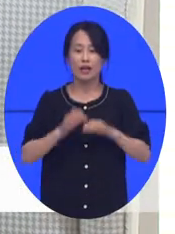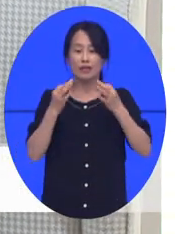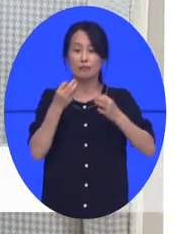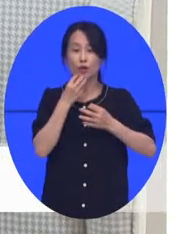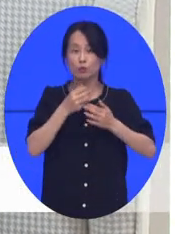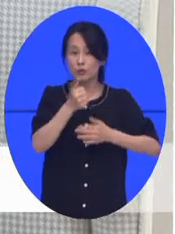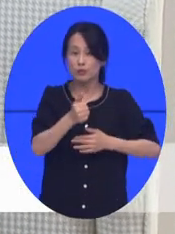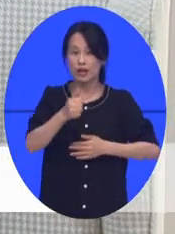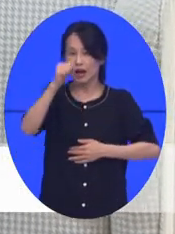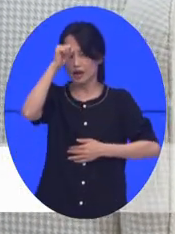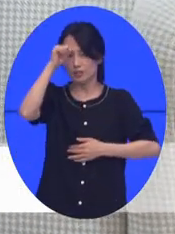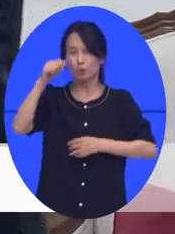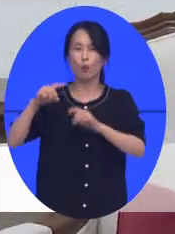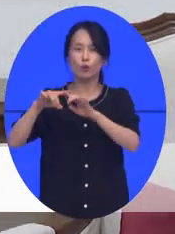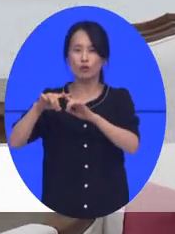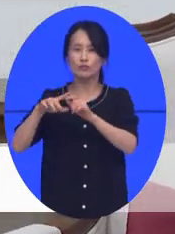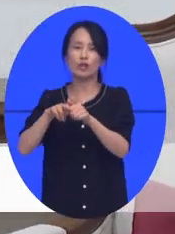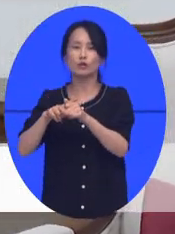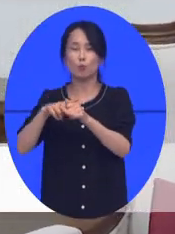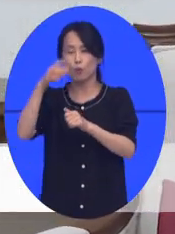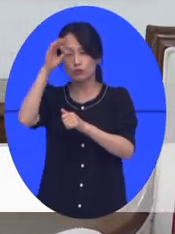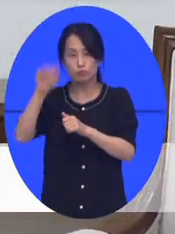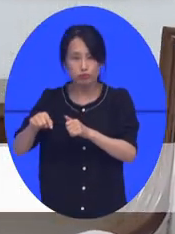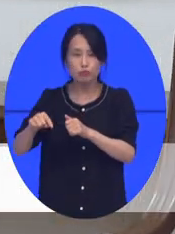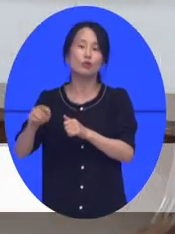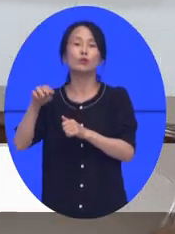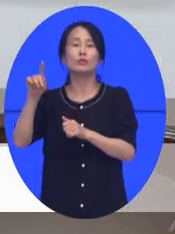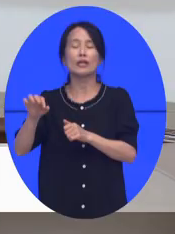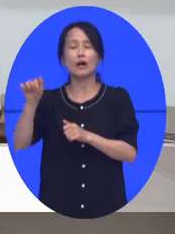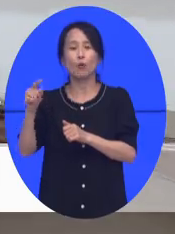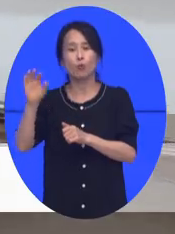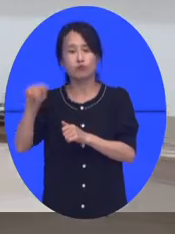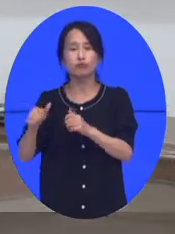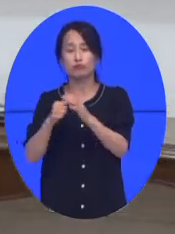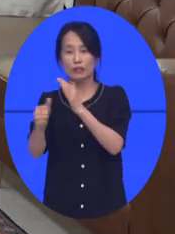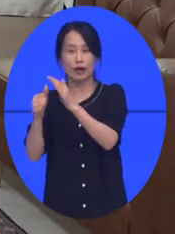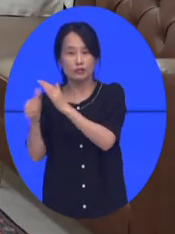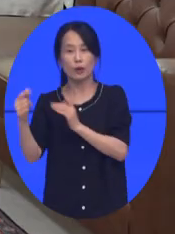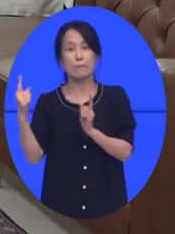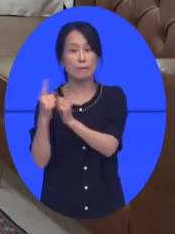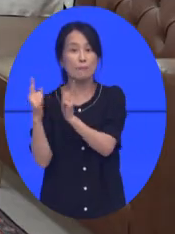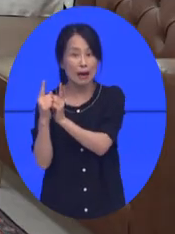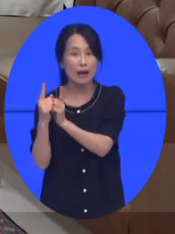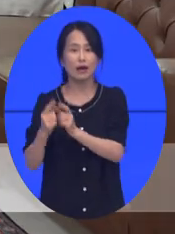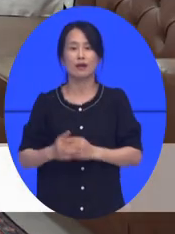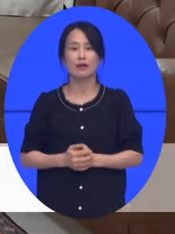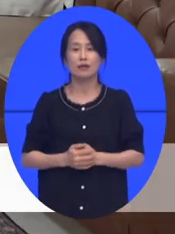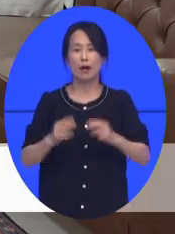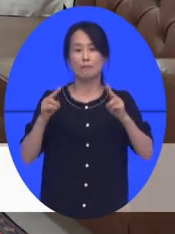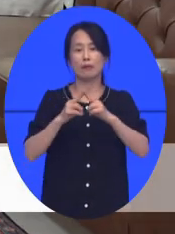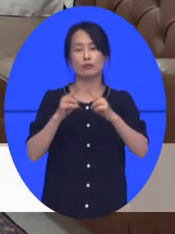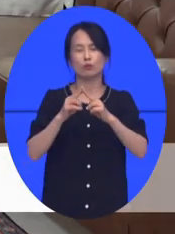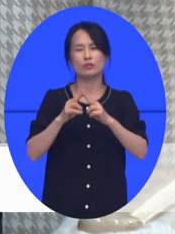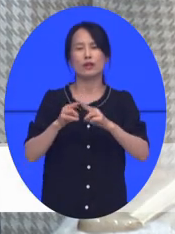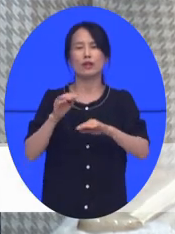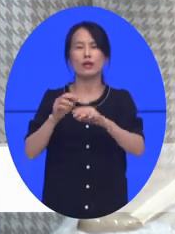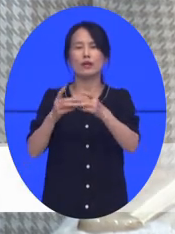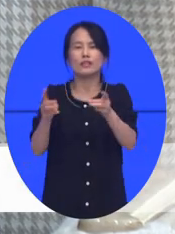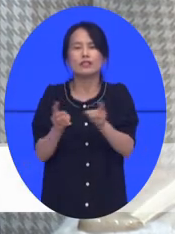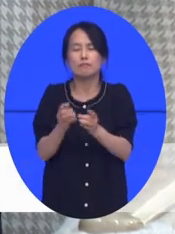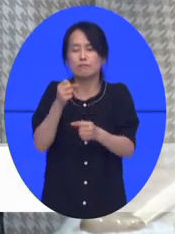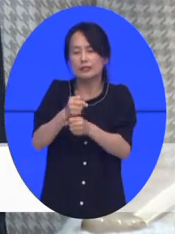김동연 지사가 인도 전자정보기술부와 상공부 장관을 연이어 만났습니다. 김 지사는 반도체 실무협의체